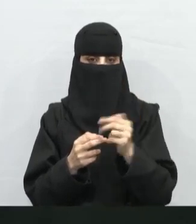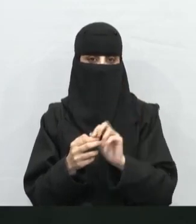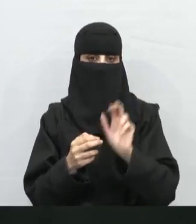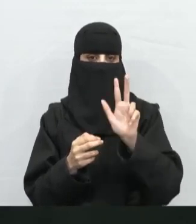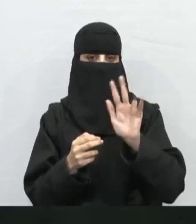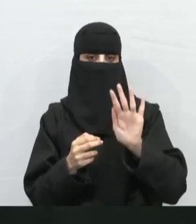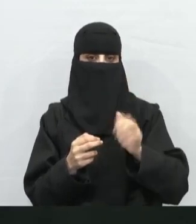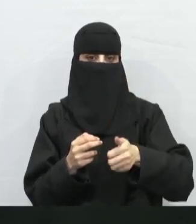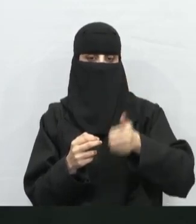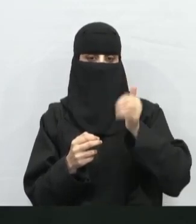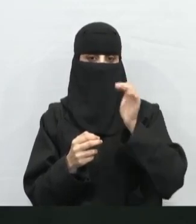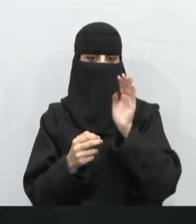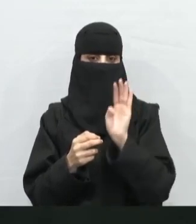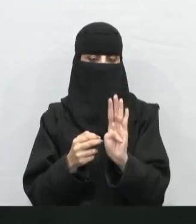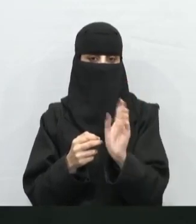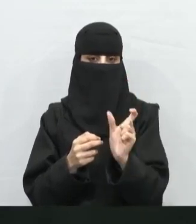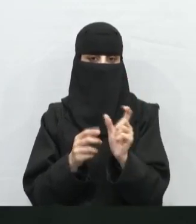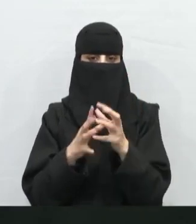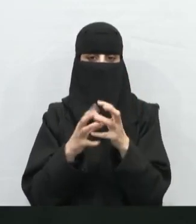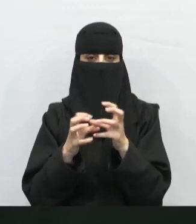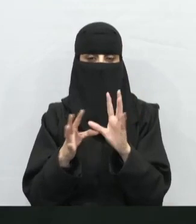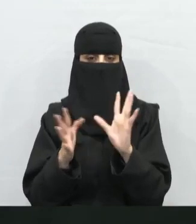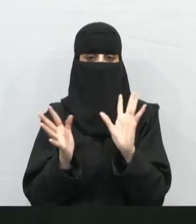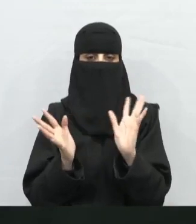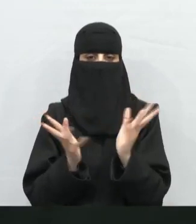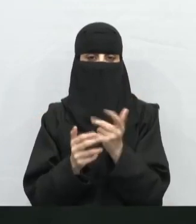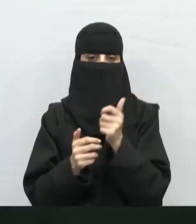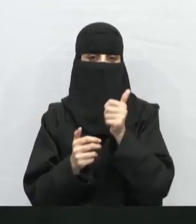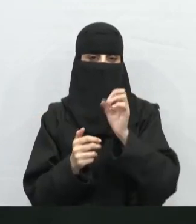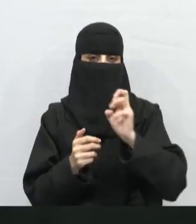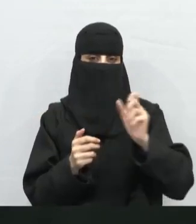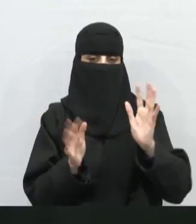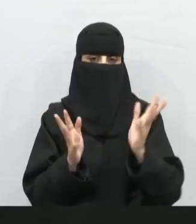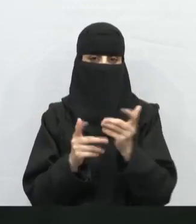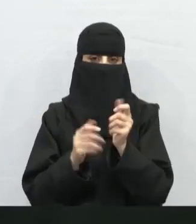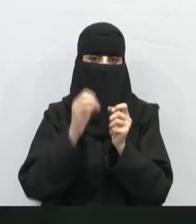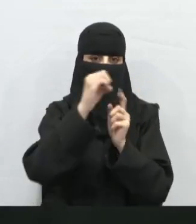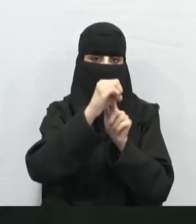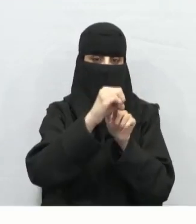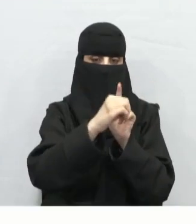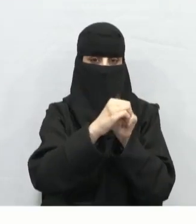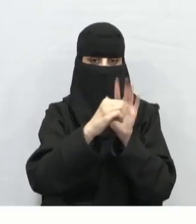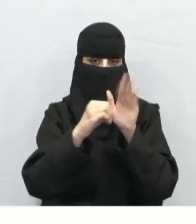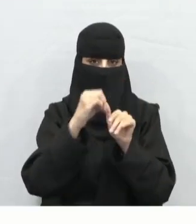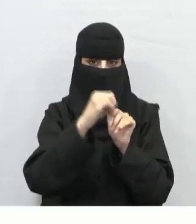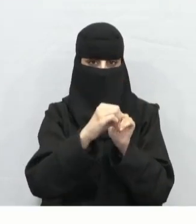هيا نشاهد هيا نقرا ثم نقف قليلا عند الحرف الساكن